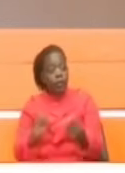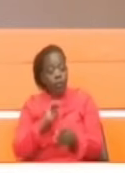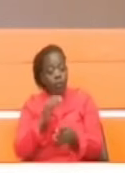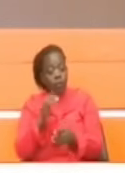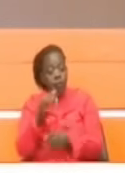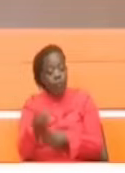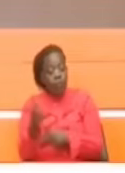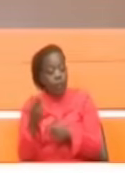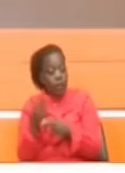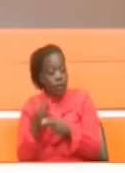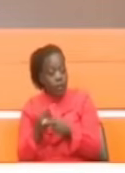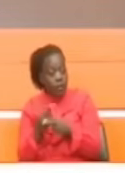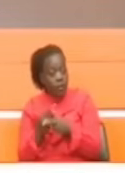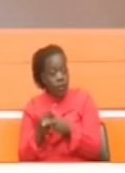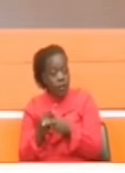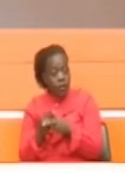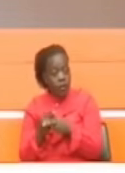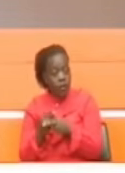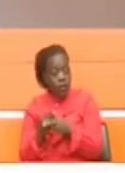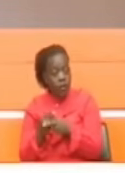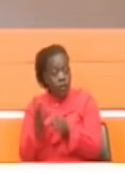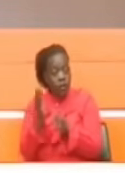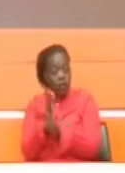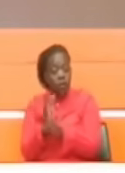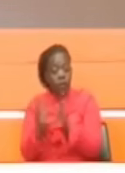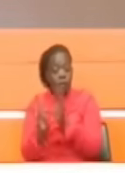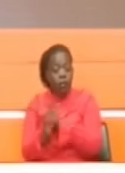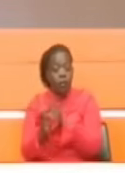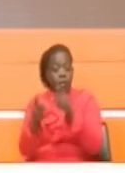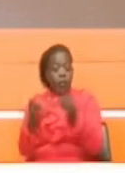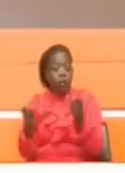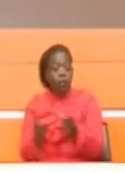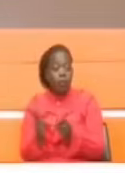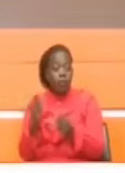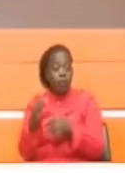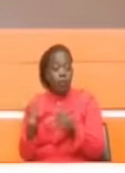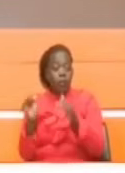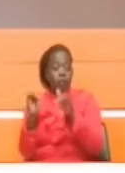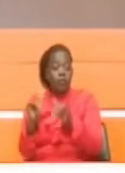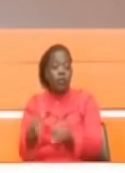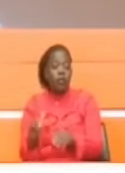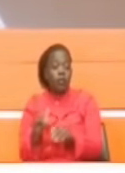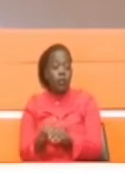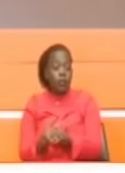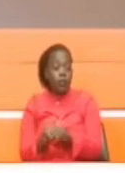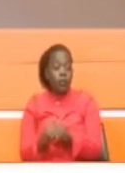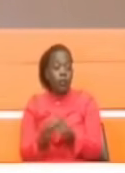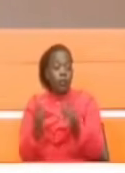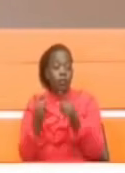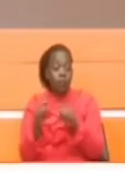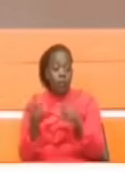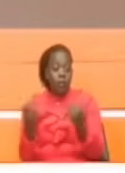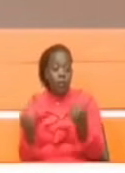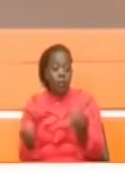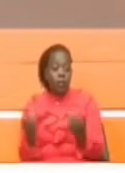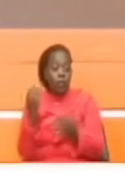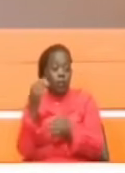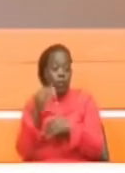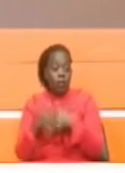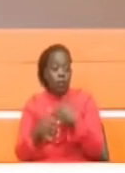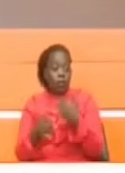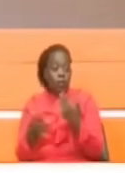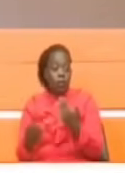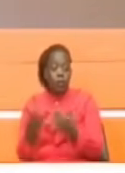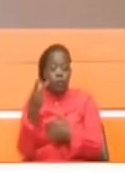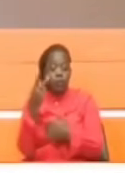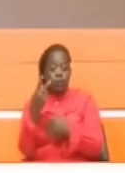mannya ge n'azimba ekifo ekyo era n'akibeeramu. Wabula mba ndi awo wayiseewo ndowooza nga